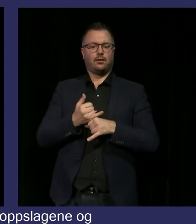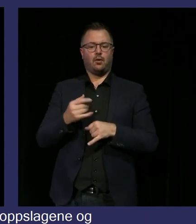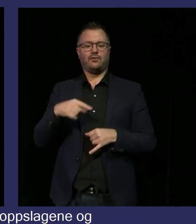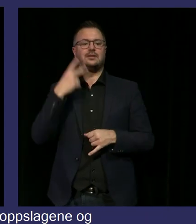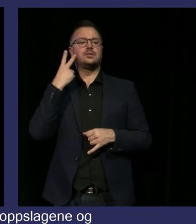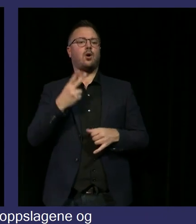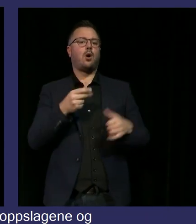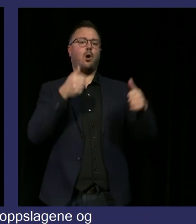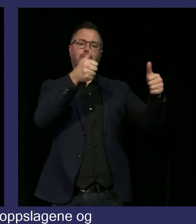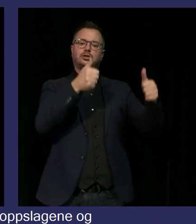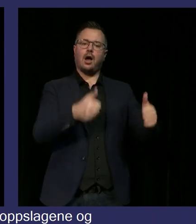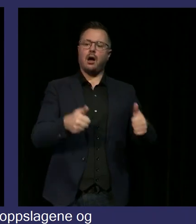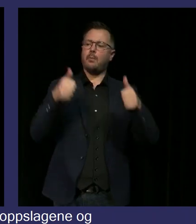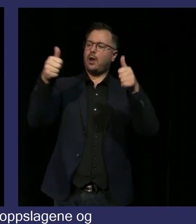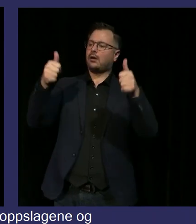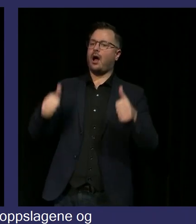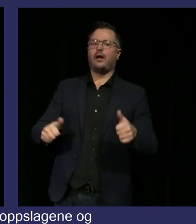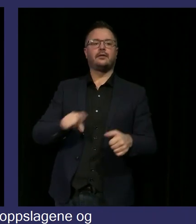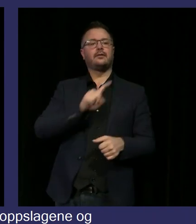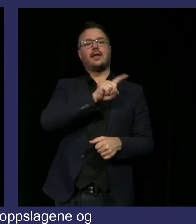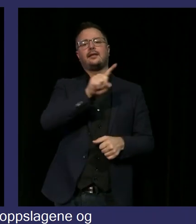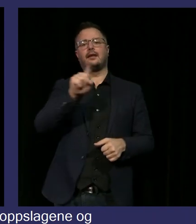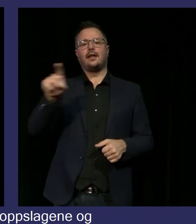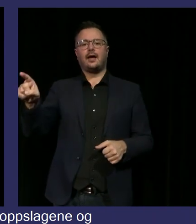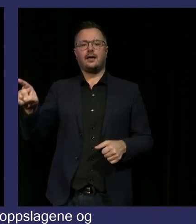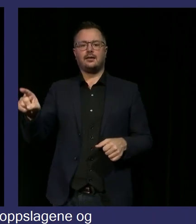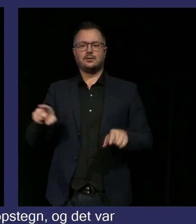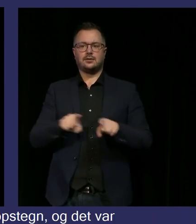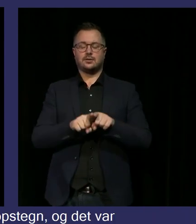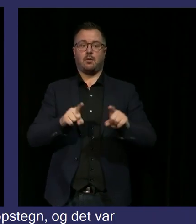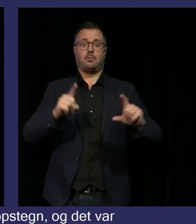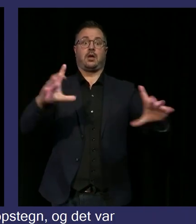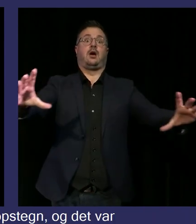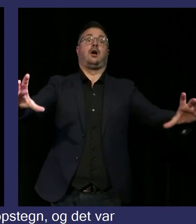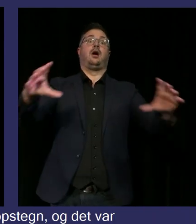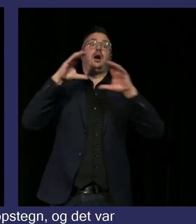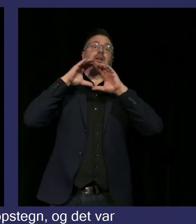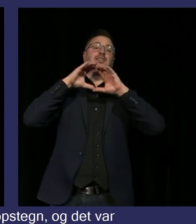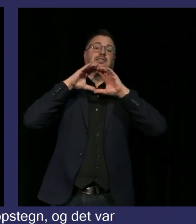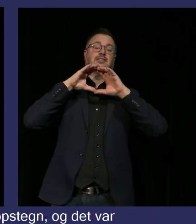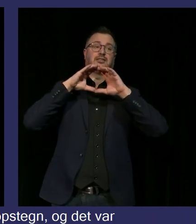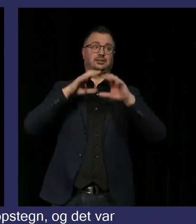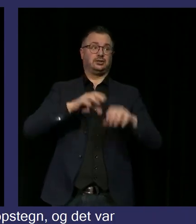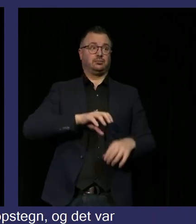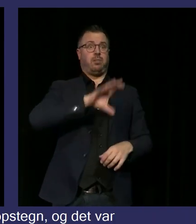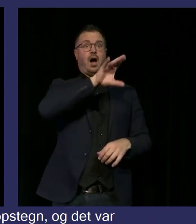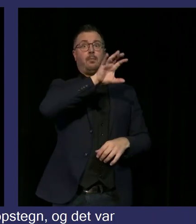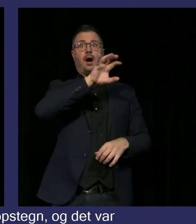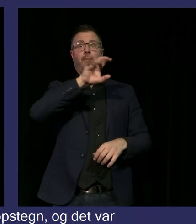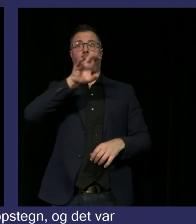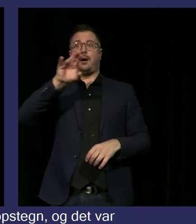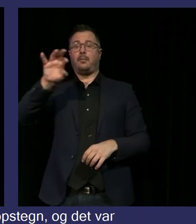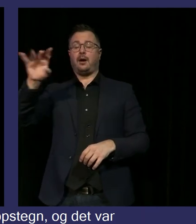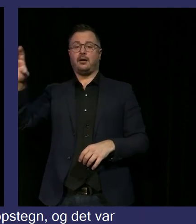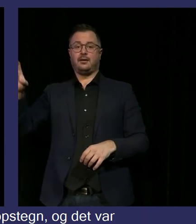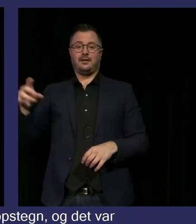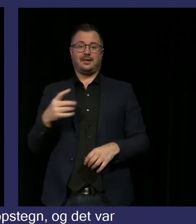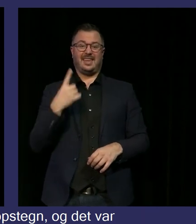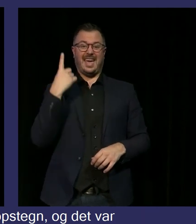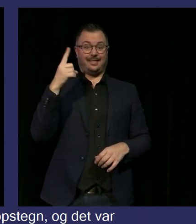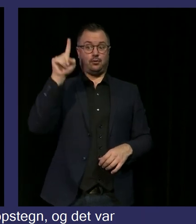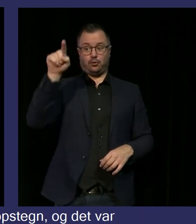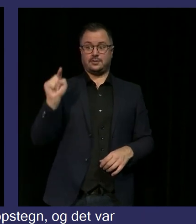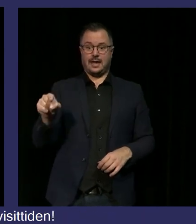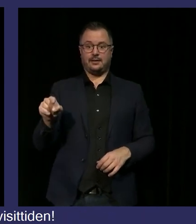plakatene som var hengt opp, de skrek jo imot deg. Altså det var store bokstaver, det var utropstegn, og det var ikke bare ett utropstegn, det var